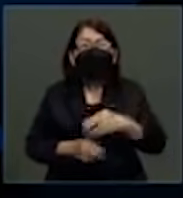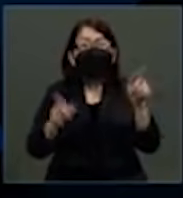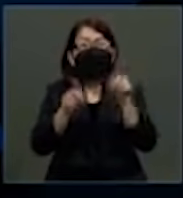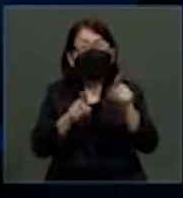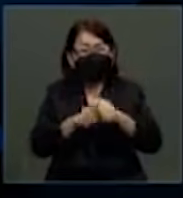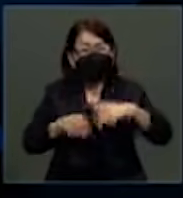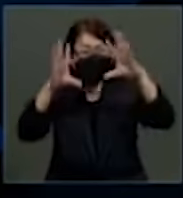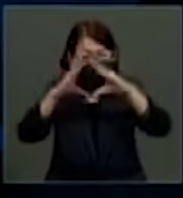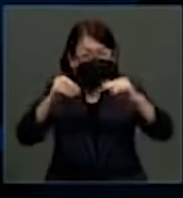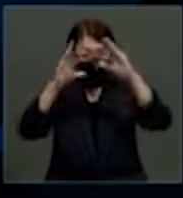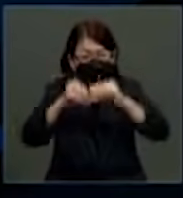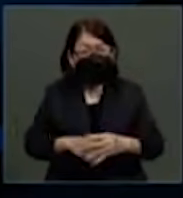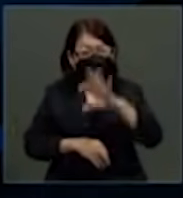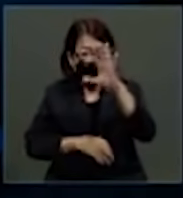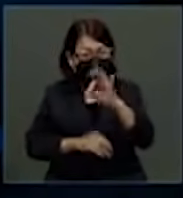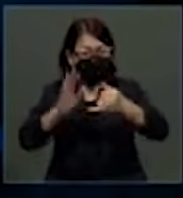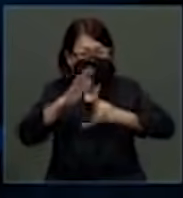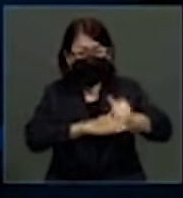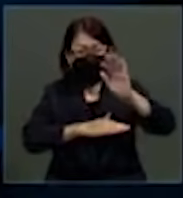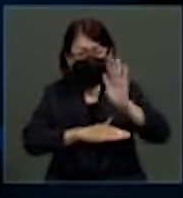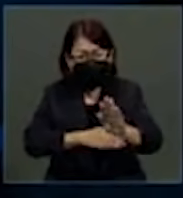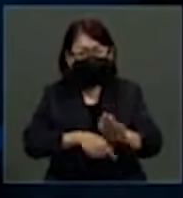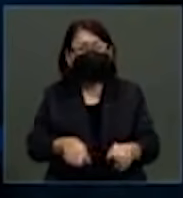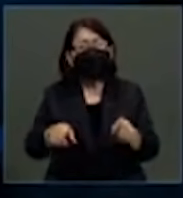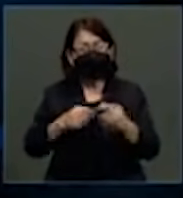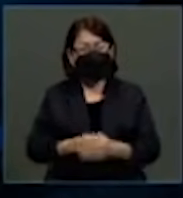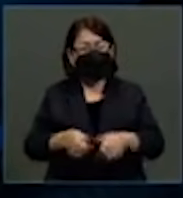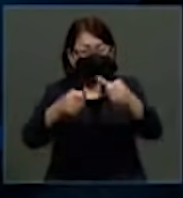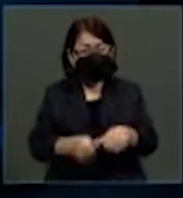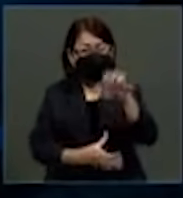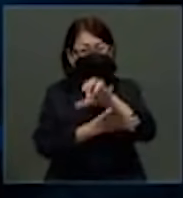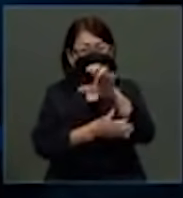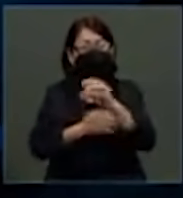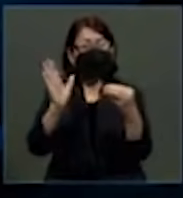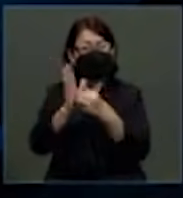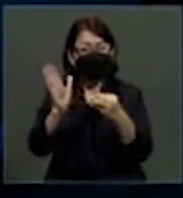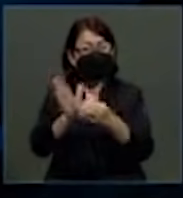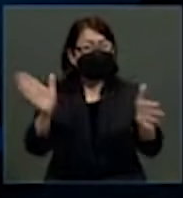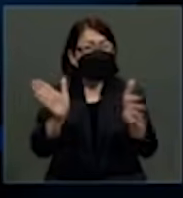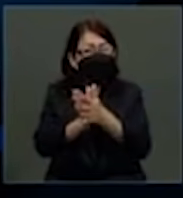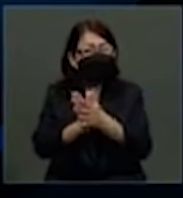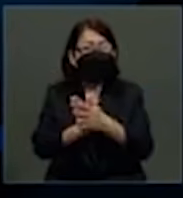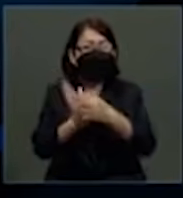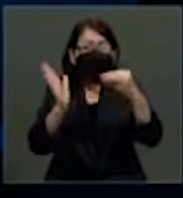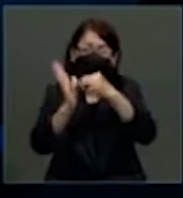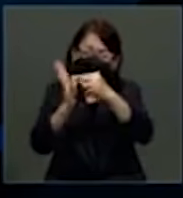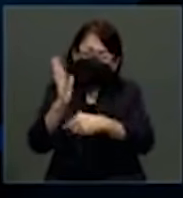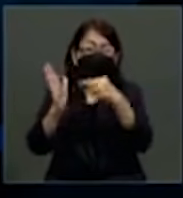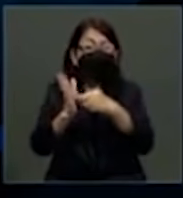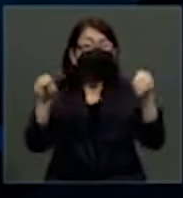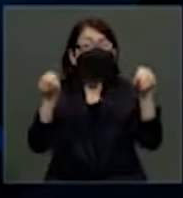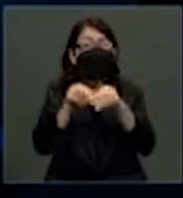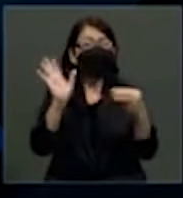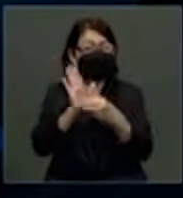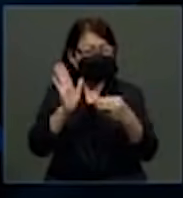อกเคหสถานนะครับซึ่งข้อนี้ก็พูดในภาษาที่เราพูดกันก็คือเคอร์ฟิวนั่นแหละครับก็จะใช้